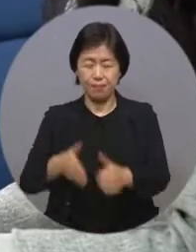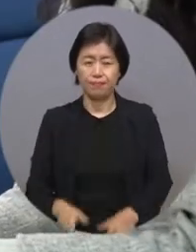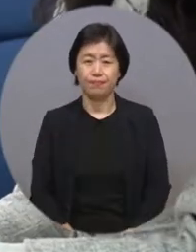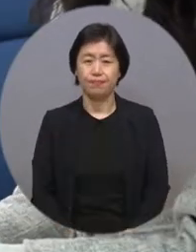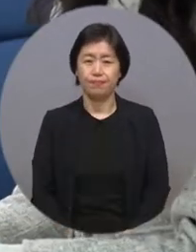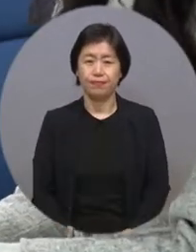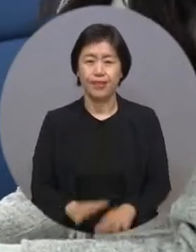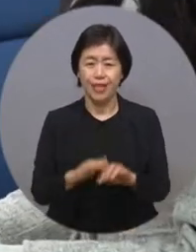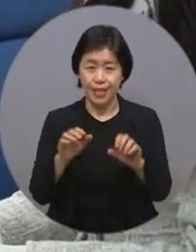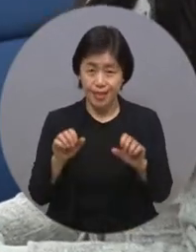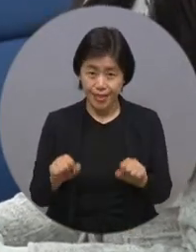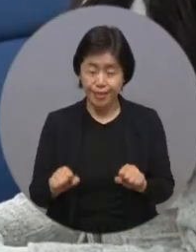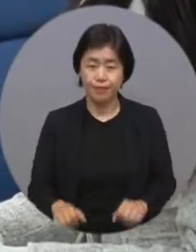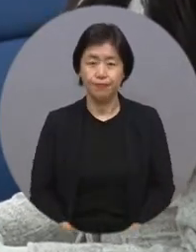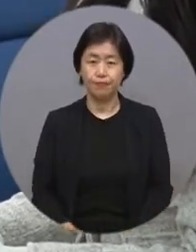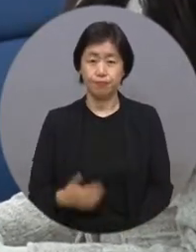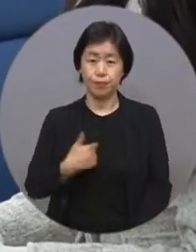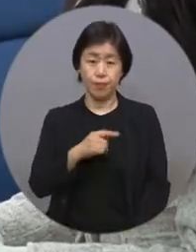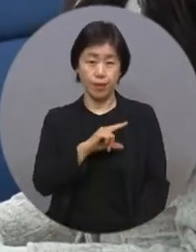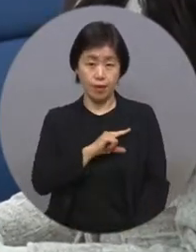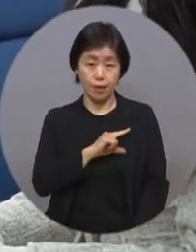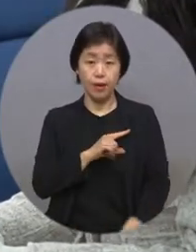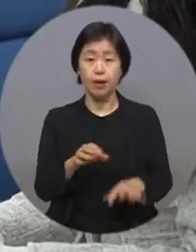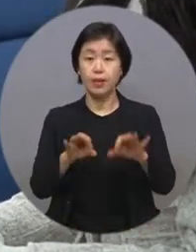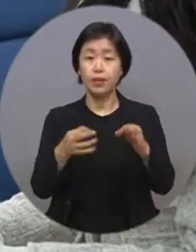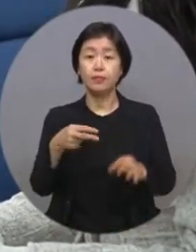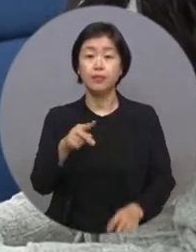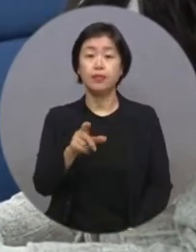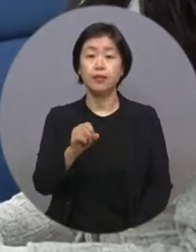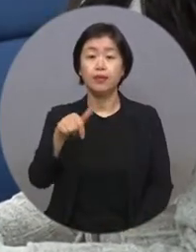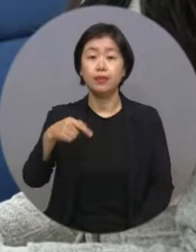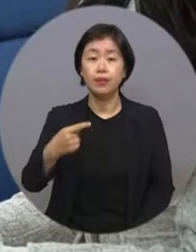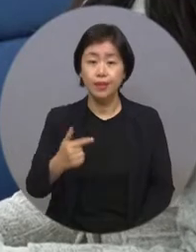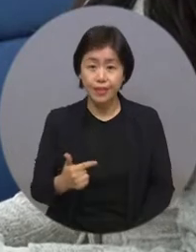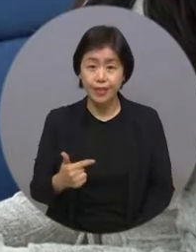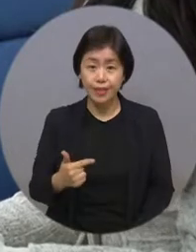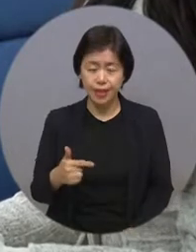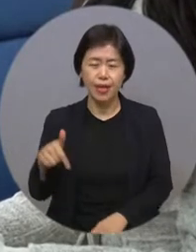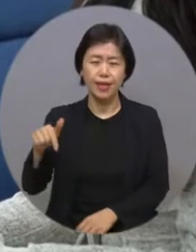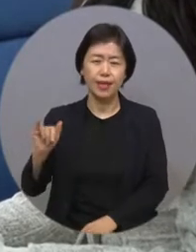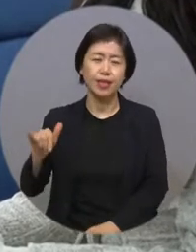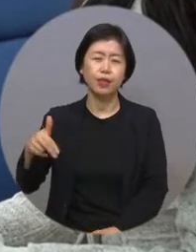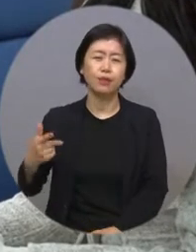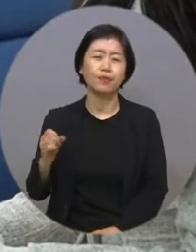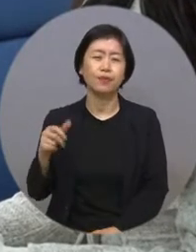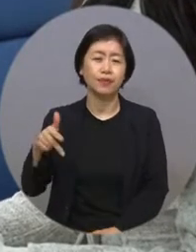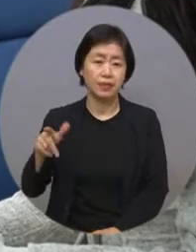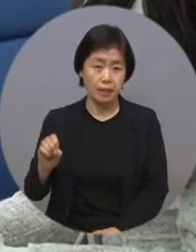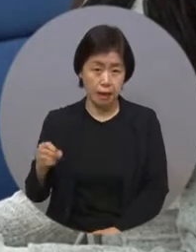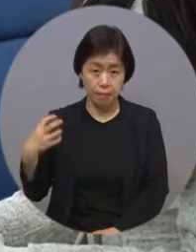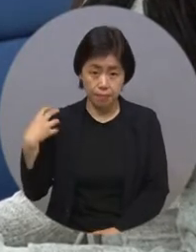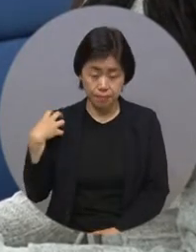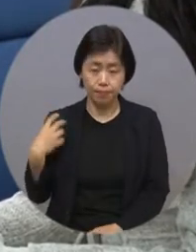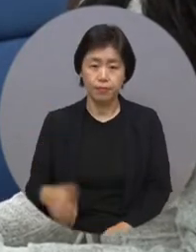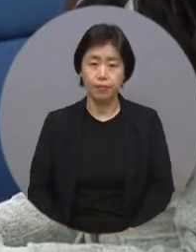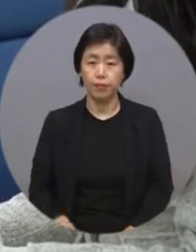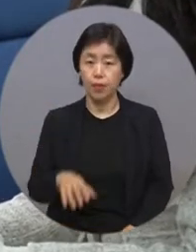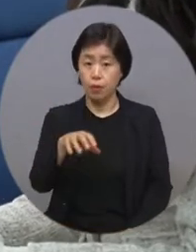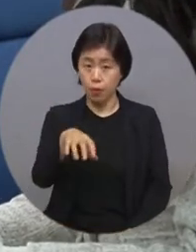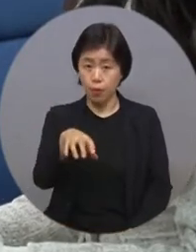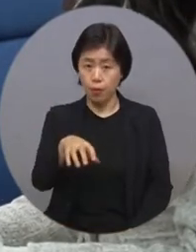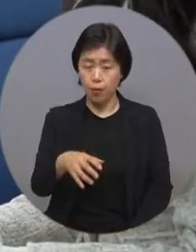네, 안녕하십니까. 저는 김상근 기종장이고요. 여기 이제 복사기,